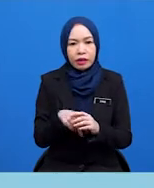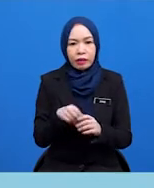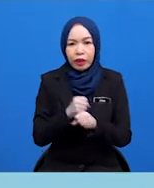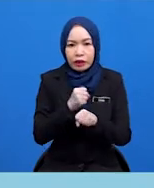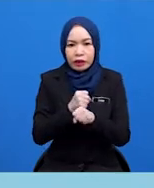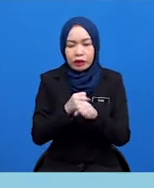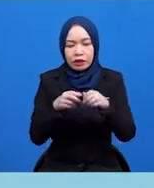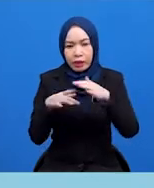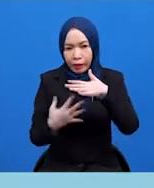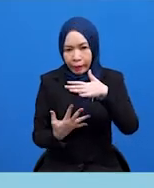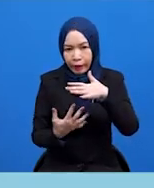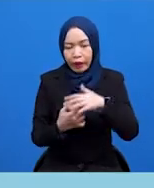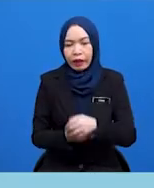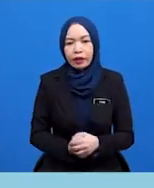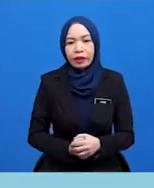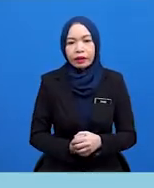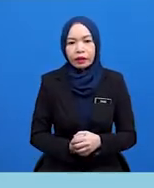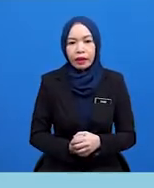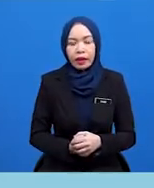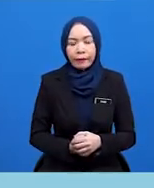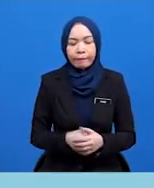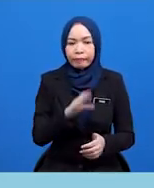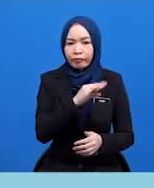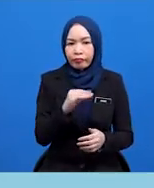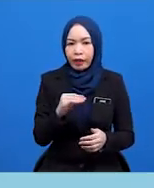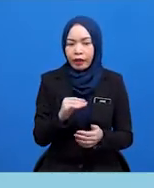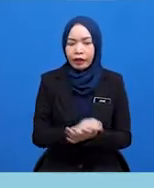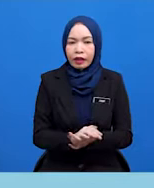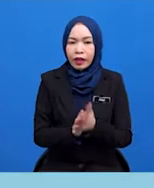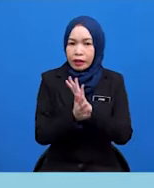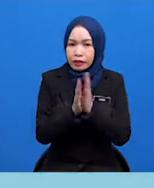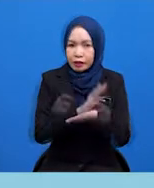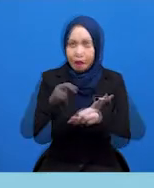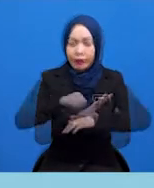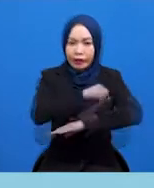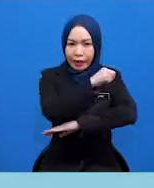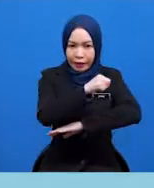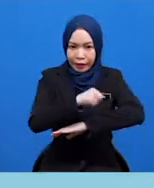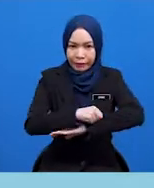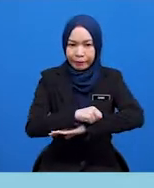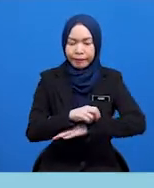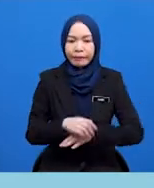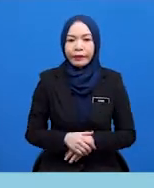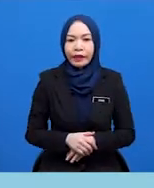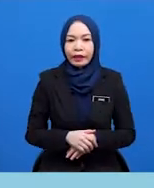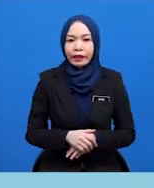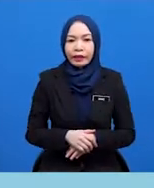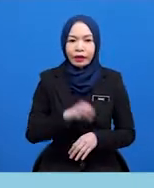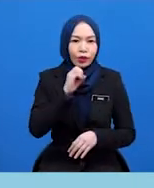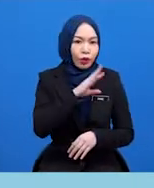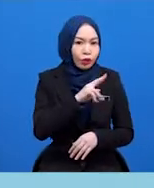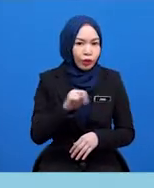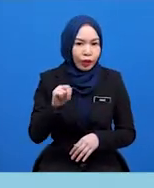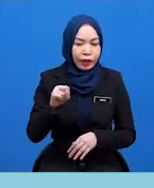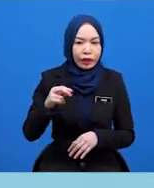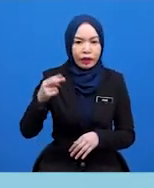tapak pertanian. Apabila tapak pertanian dibakar, partikel-partikel terampai dalam udara seperti debu,